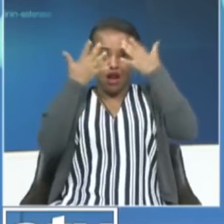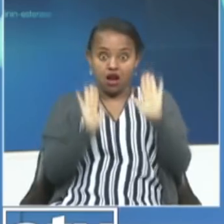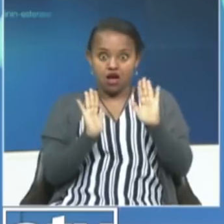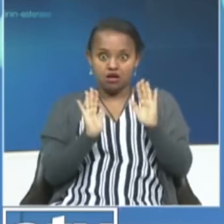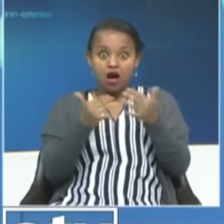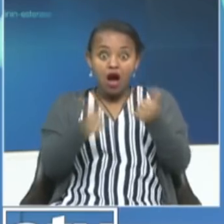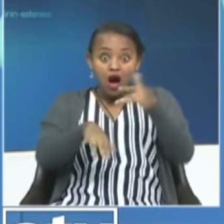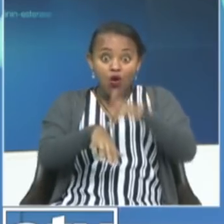ግን አሁን ላይ